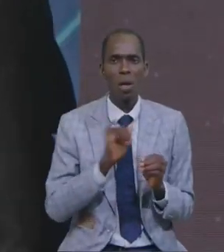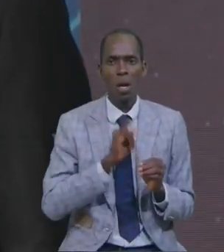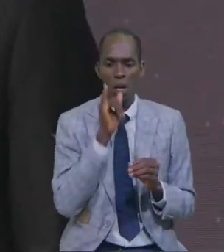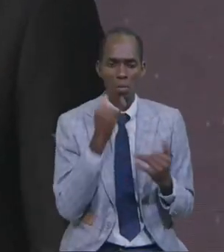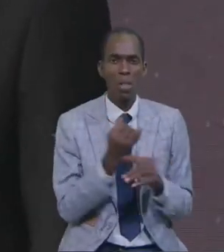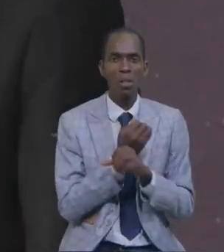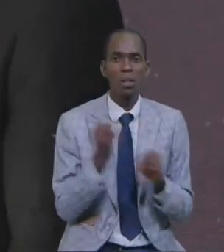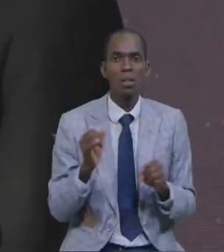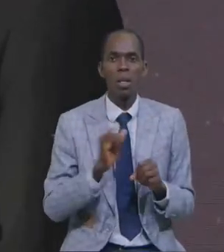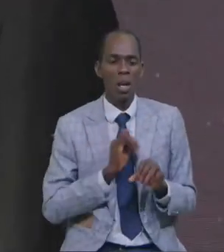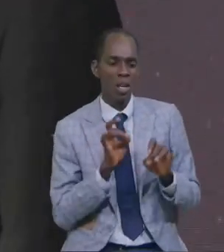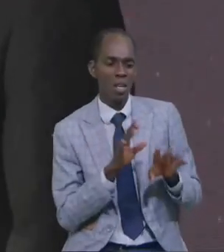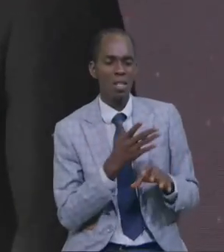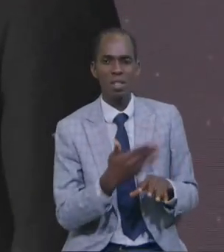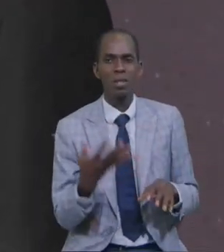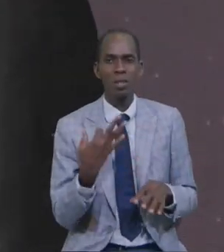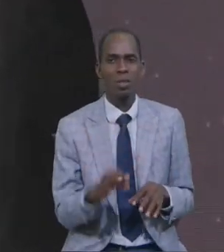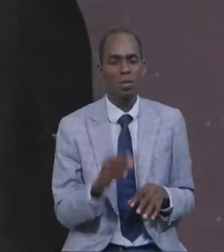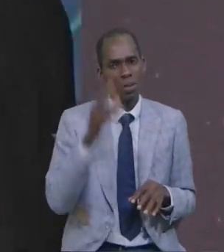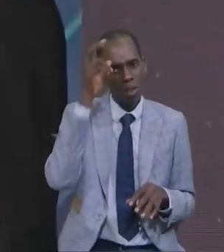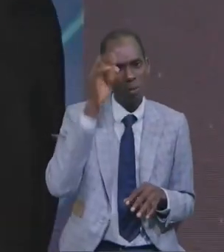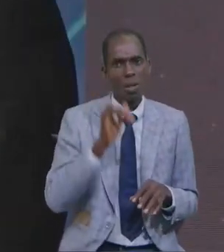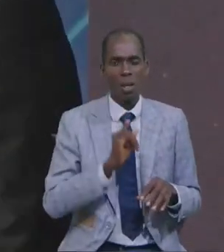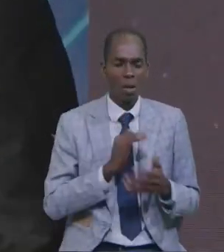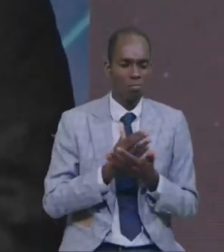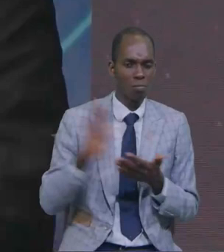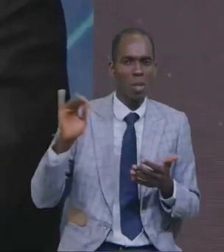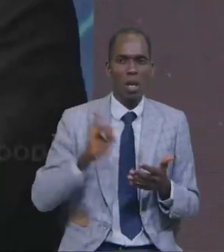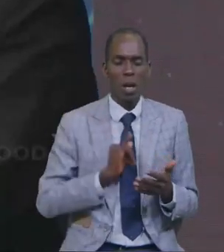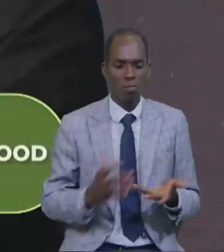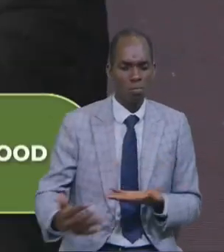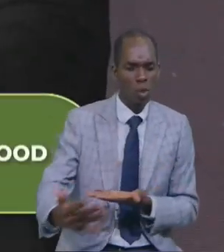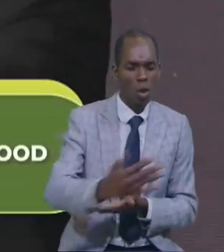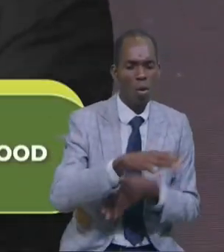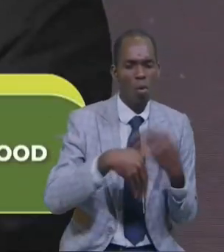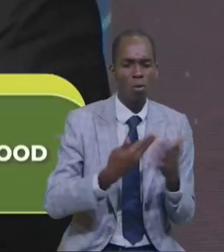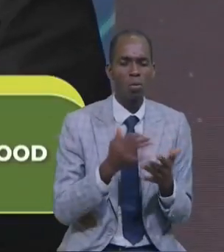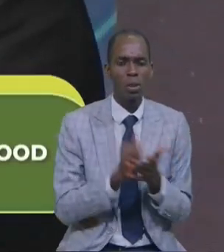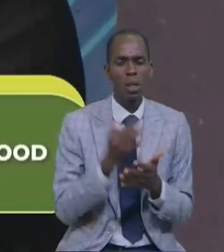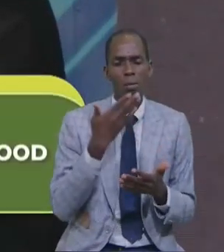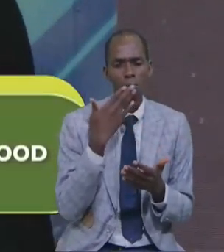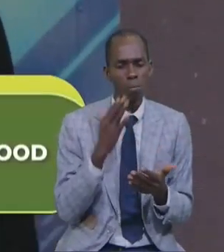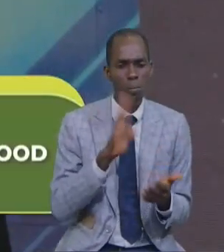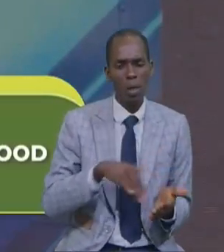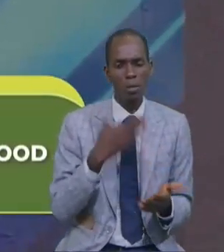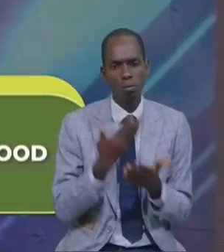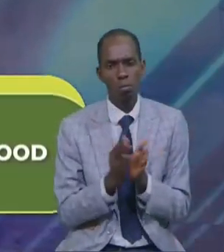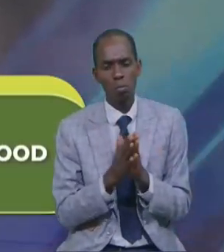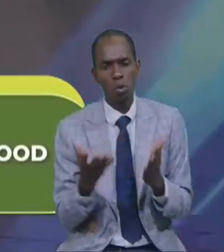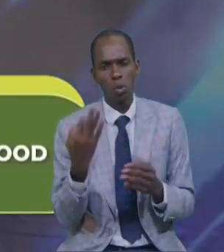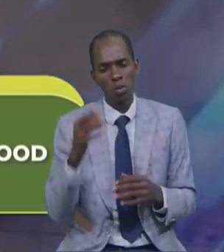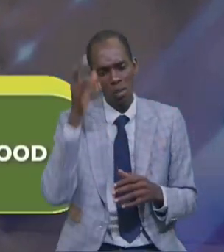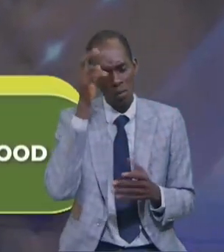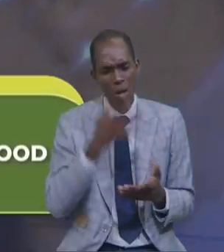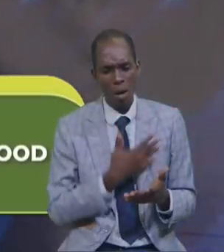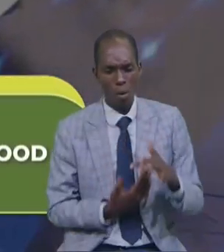les brûles, et tu les oublies pour toujours, pour ne plus jamais revenir dans ta vie. Ça, c'est le